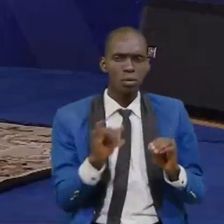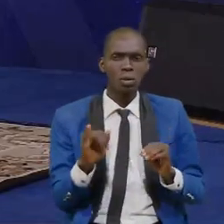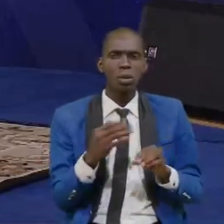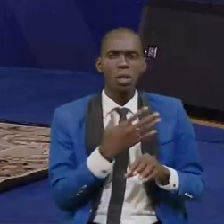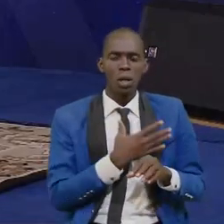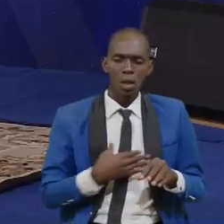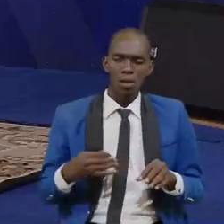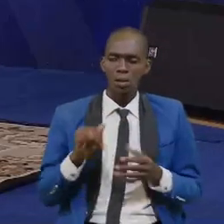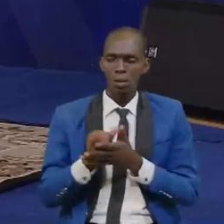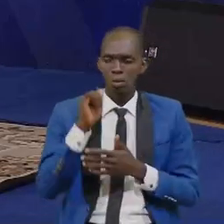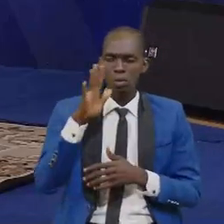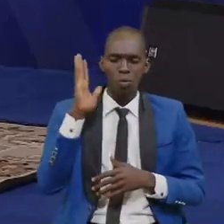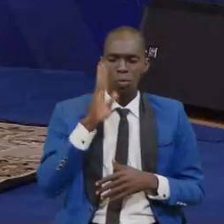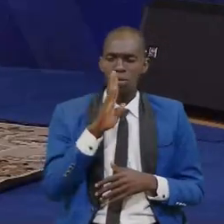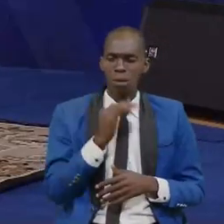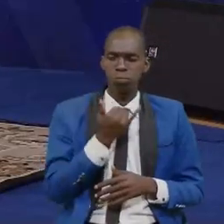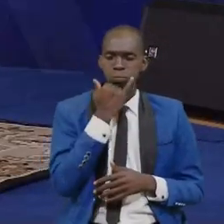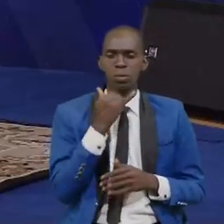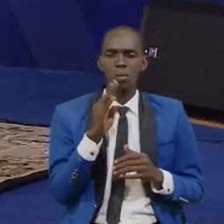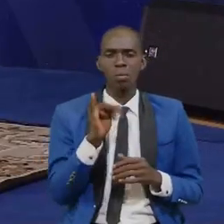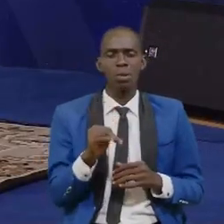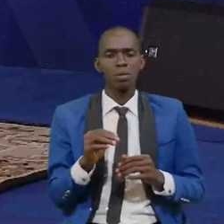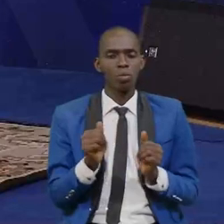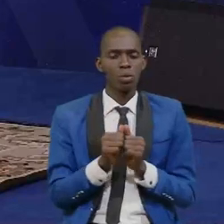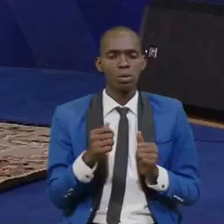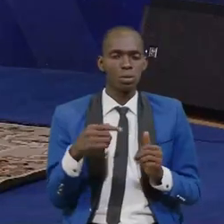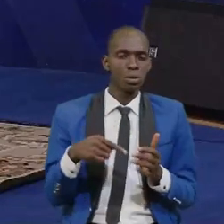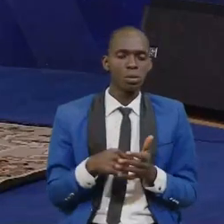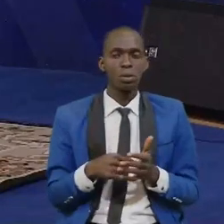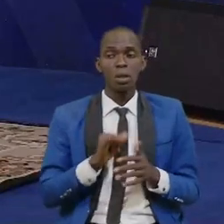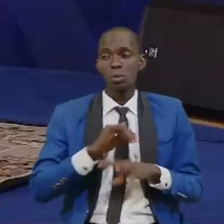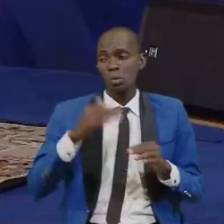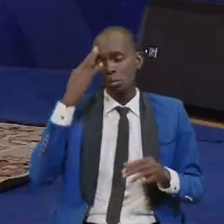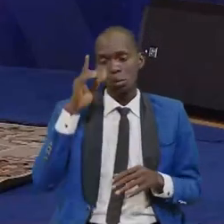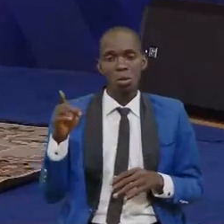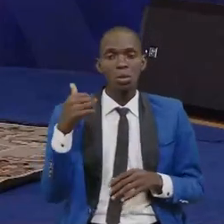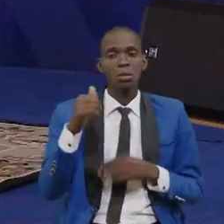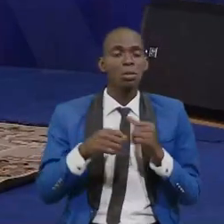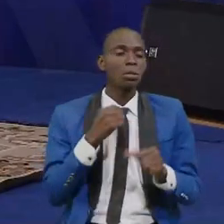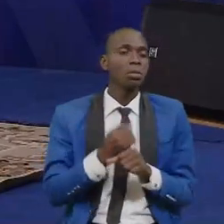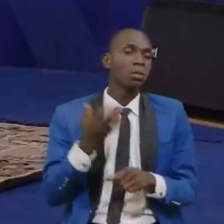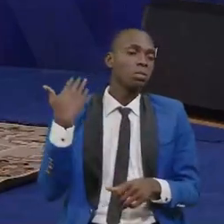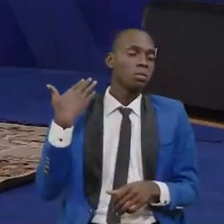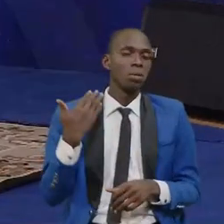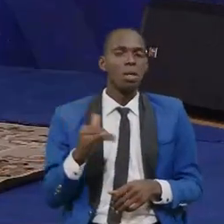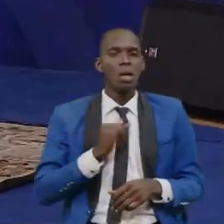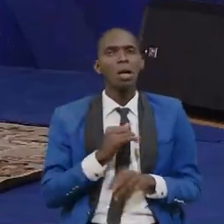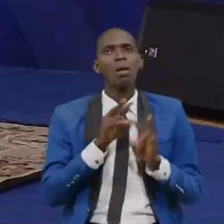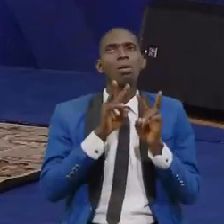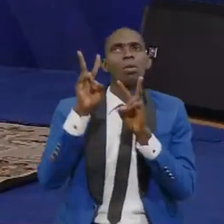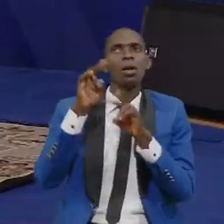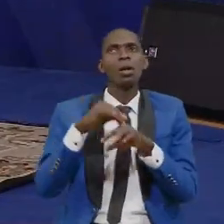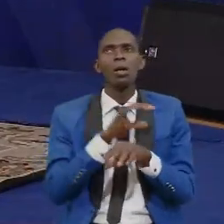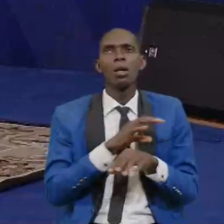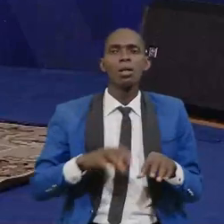d'une prostituée. Ah, cette femme sera offensée. Je ne la connaissais pas il y a 10 ans. Ça ne compte pas pour moi. Et je regarde Christ.